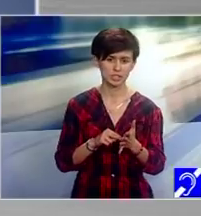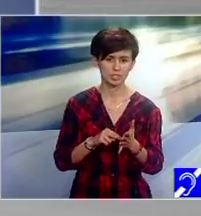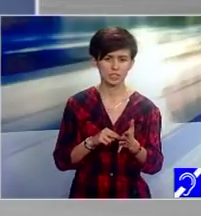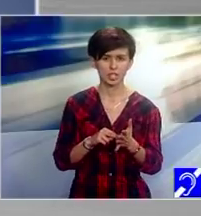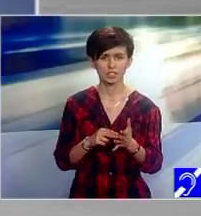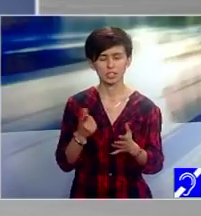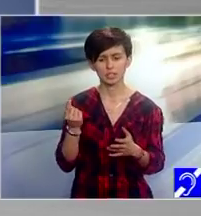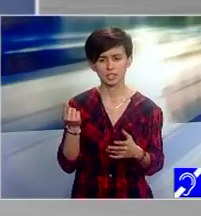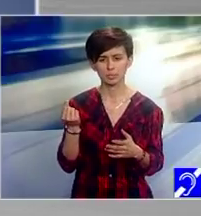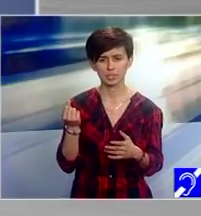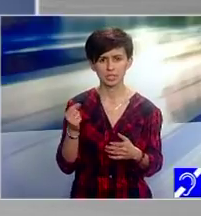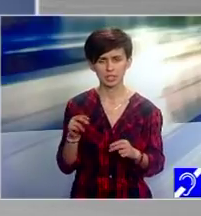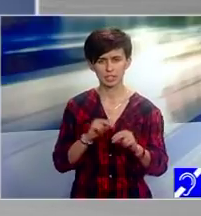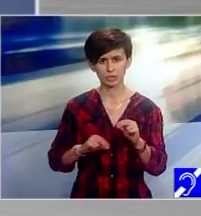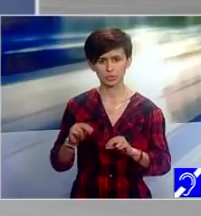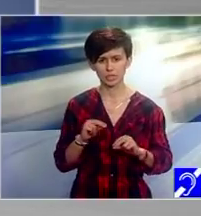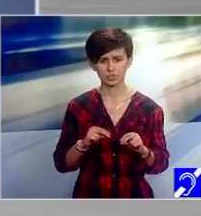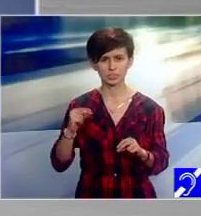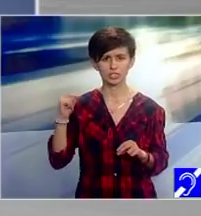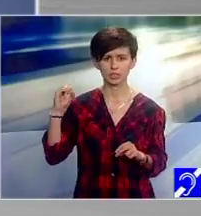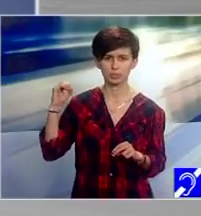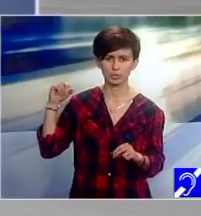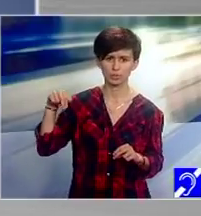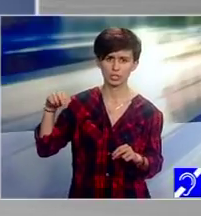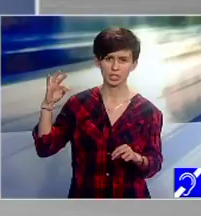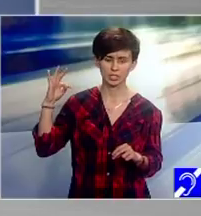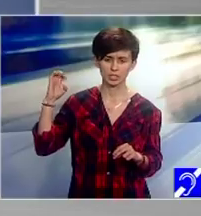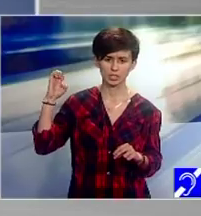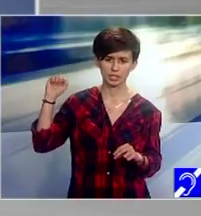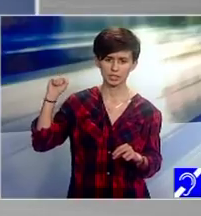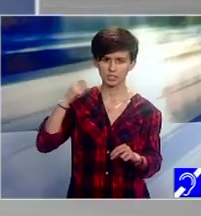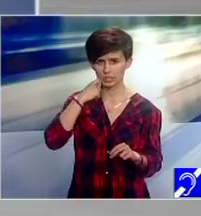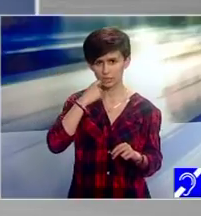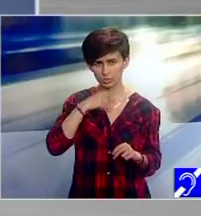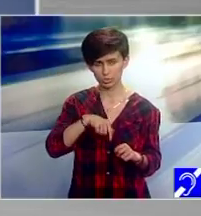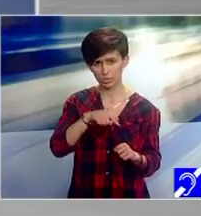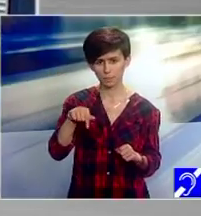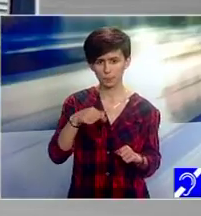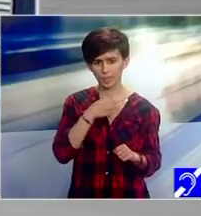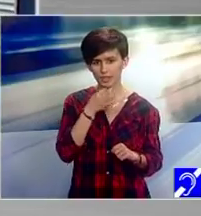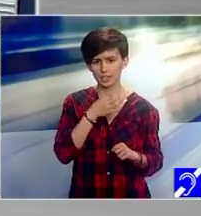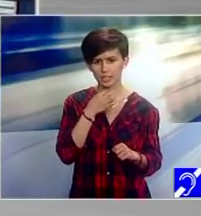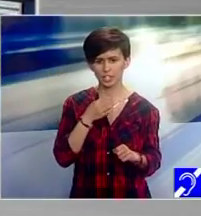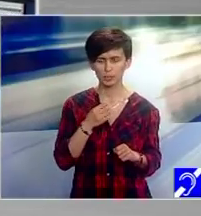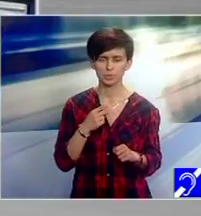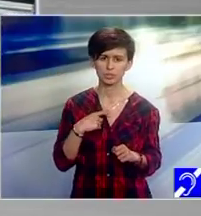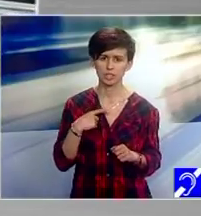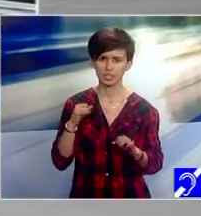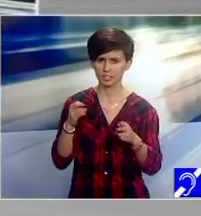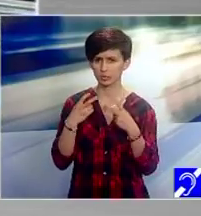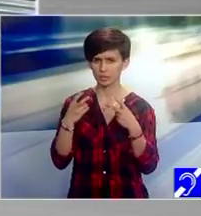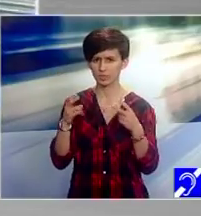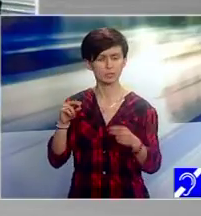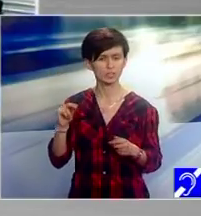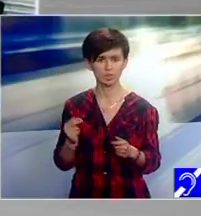în parteneriat cu Asociația Pontes din Cluj. Noi am spus avanpremiera Miraje, e un eveniment inedit